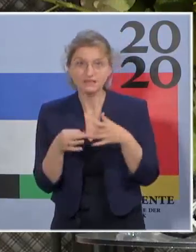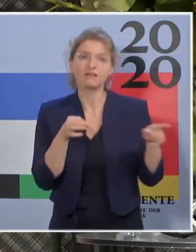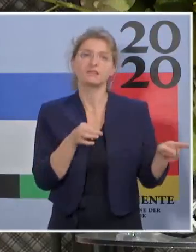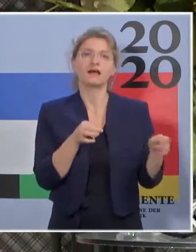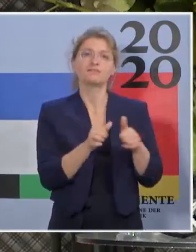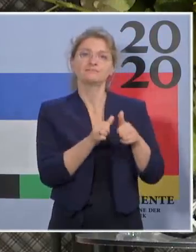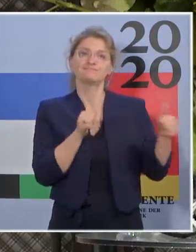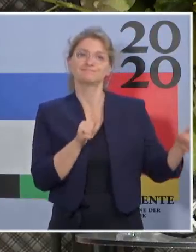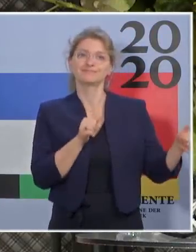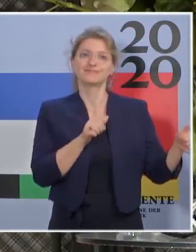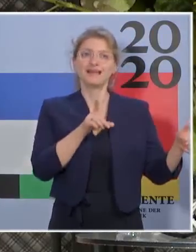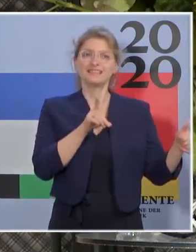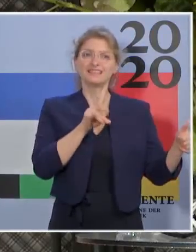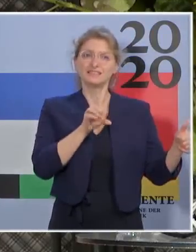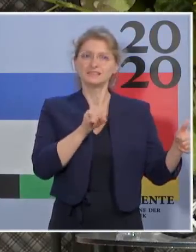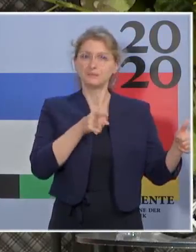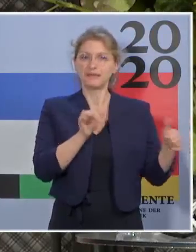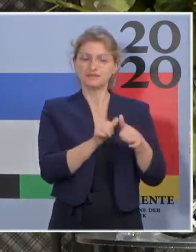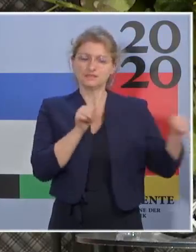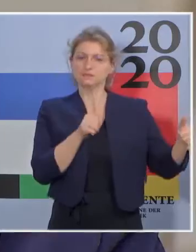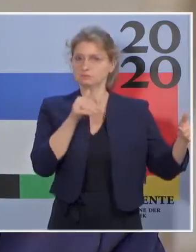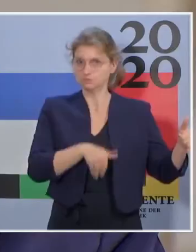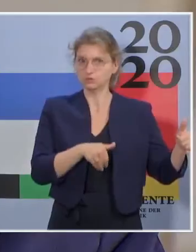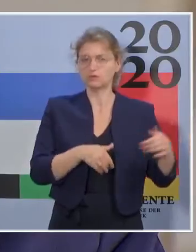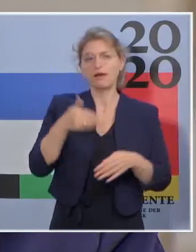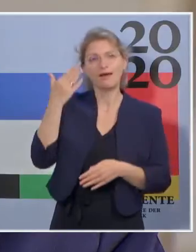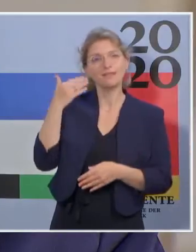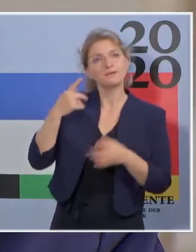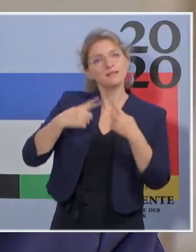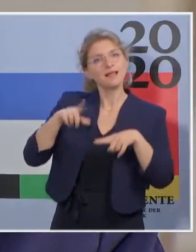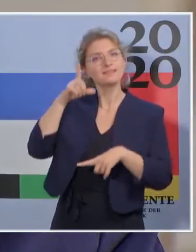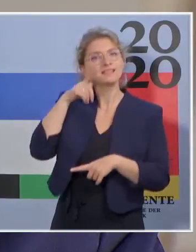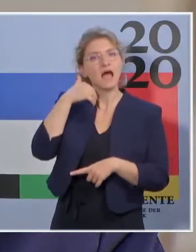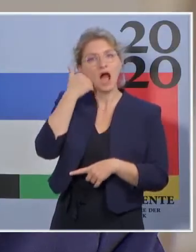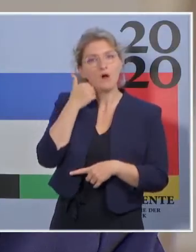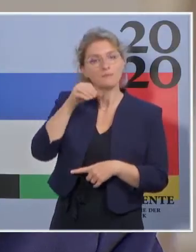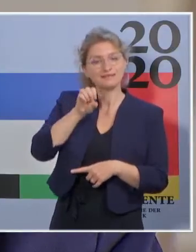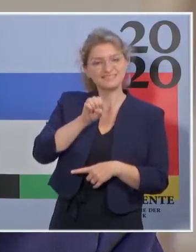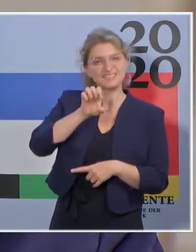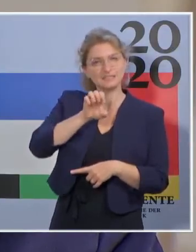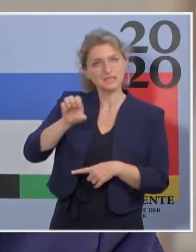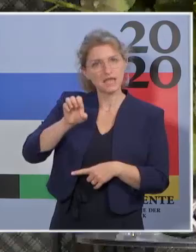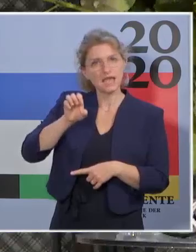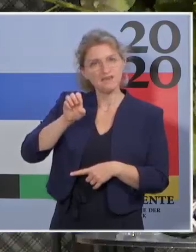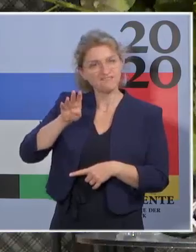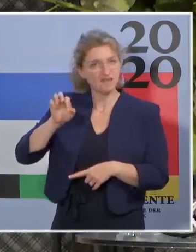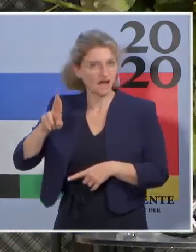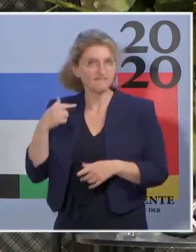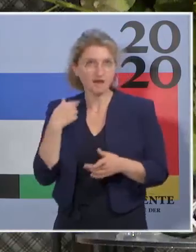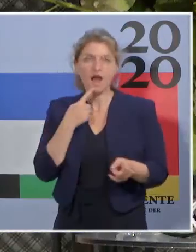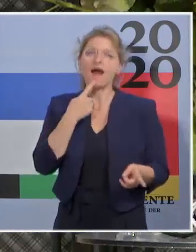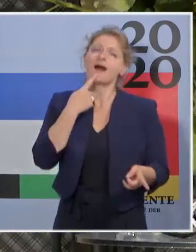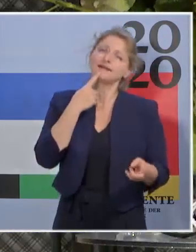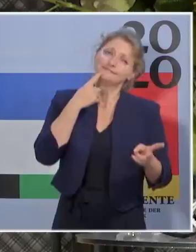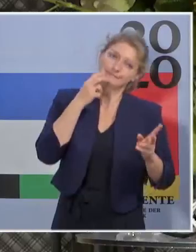damalige Landeshauptmann von Niederösterreich, teils auch von Wien, weil das inkorporiert war, Albert Sewer, großzügig erteilt hat. Der